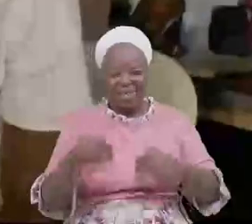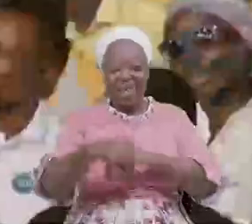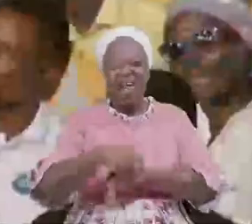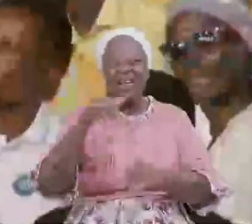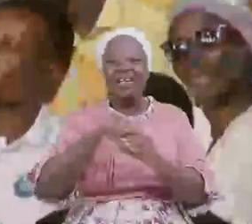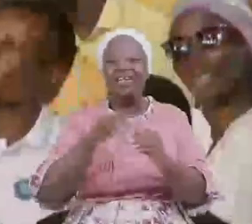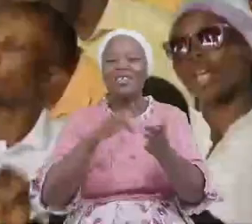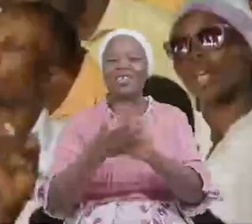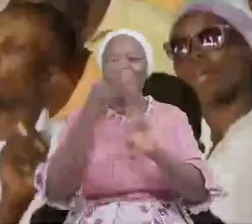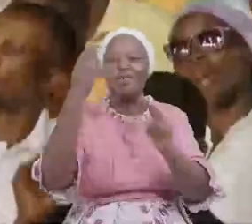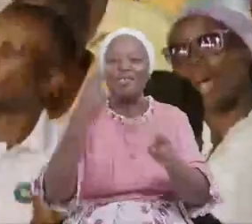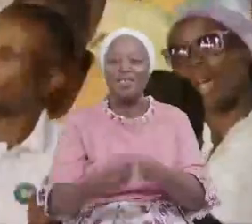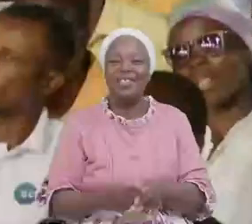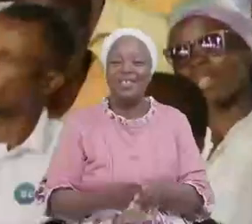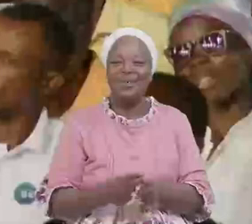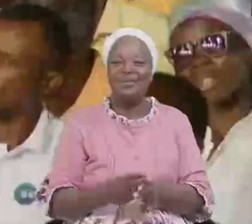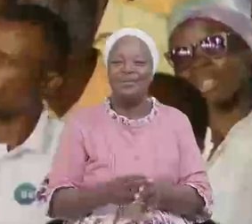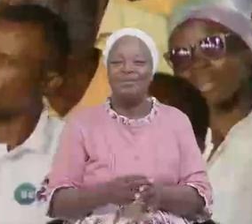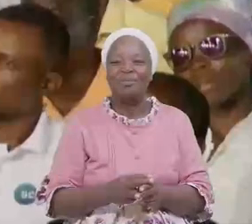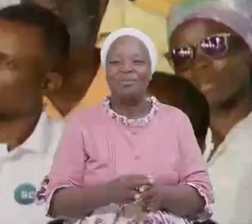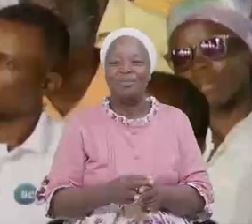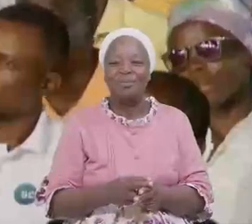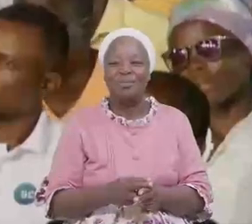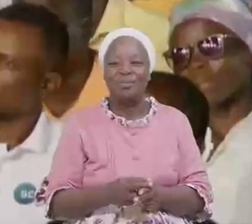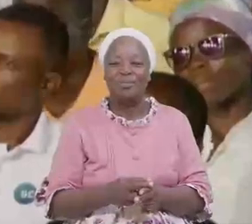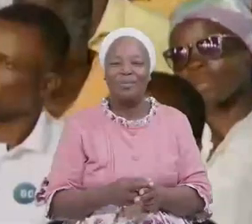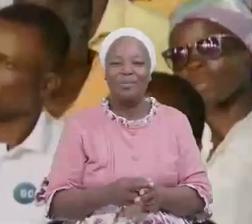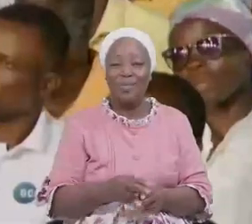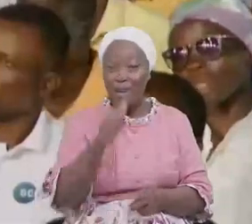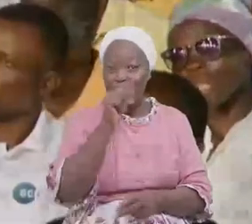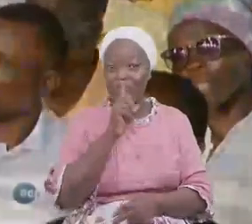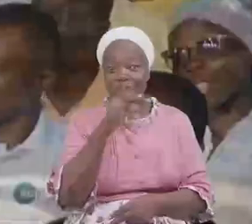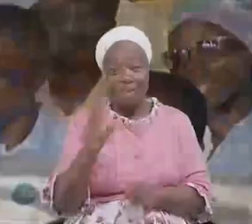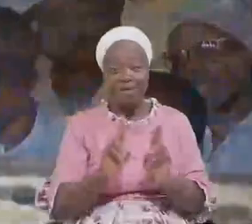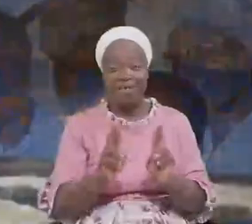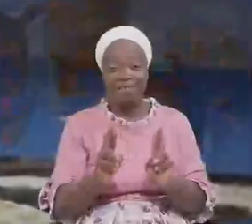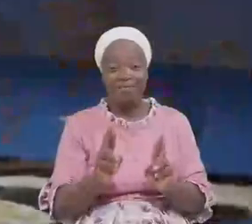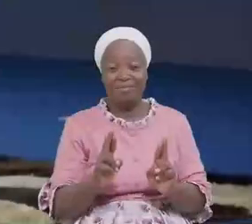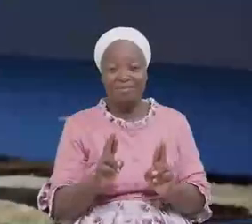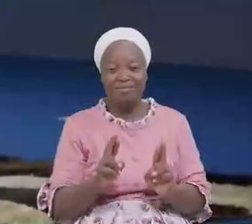Le Seigneur le fera ce soir au nom de Jésus. Je suis sûr que tu es prêt.